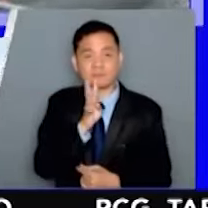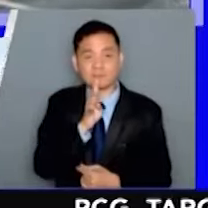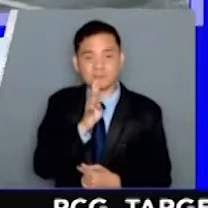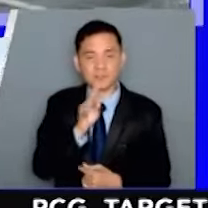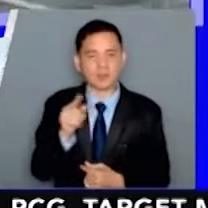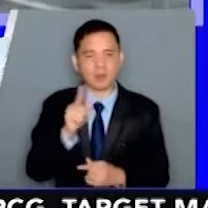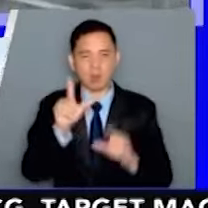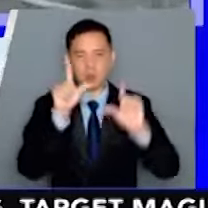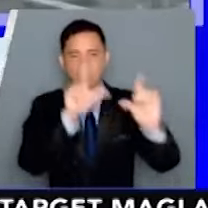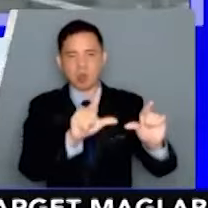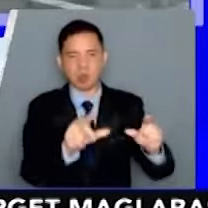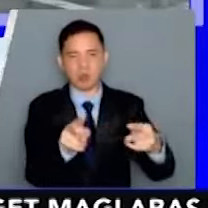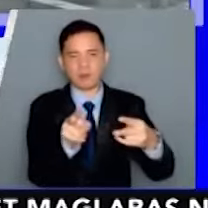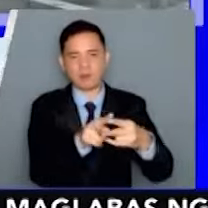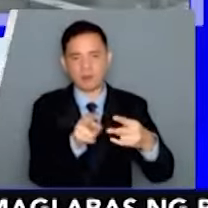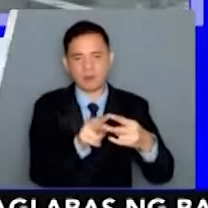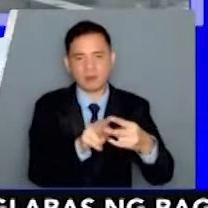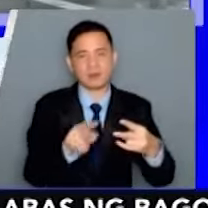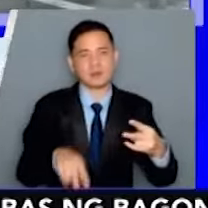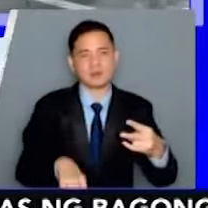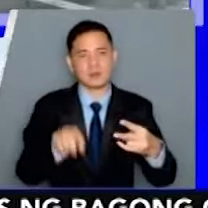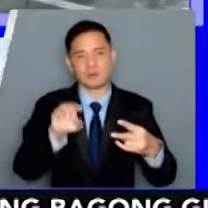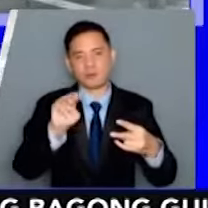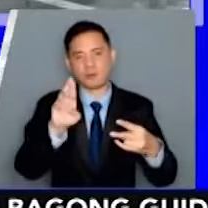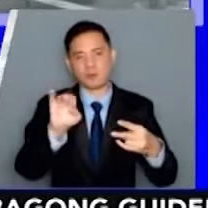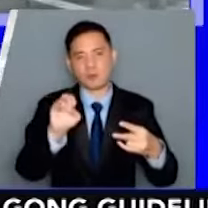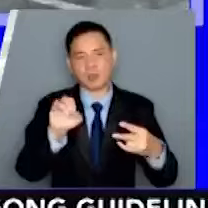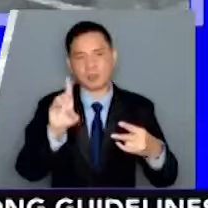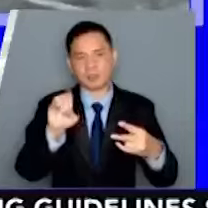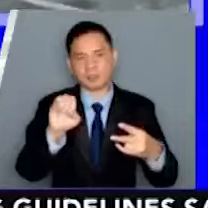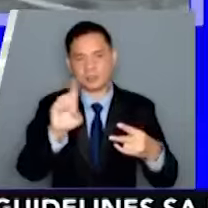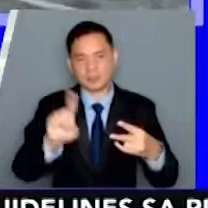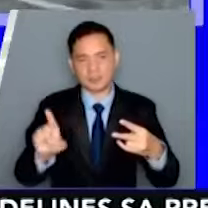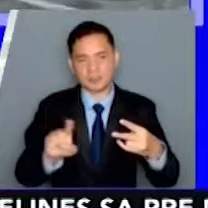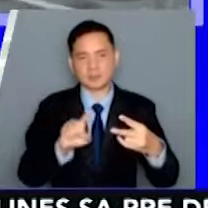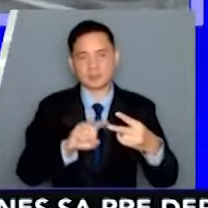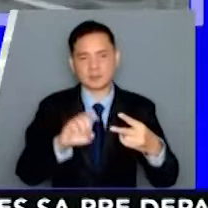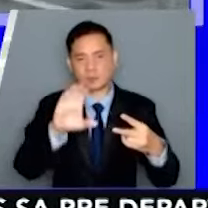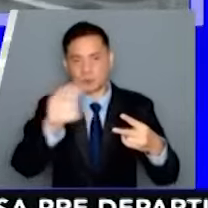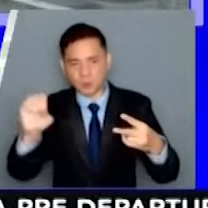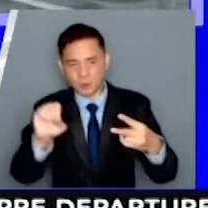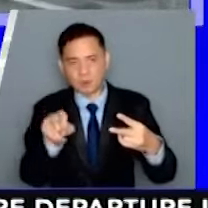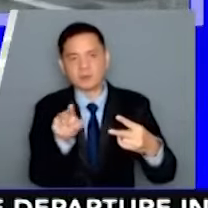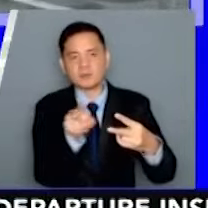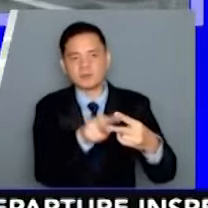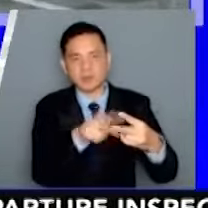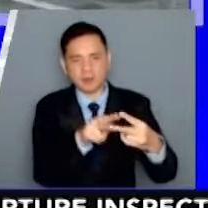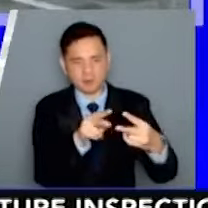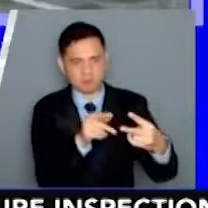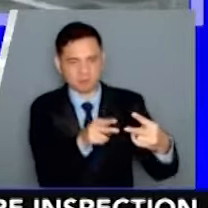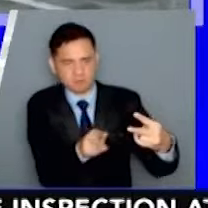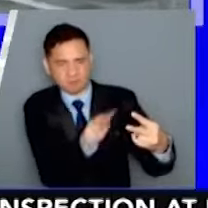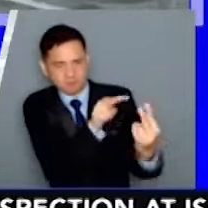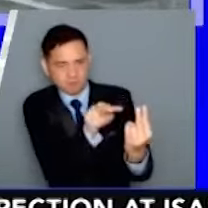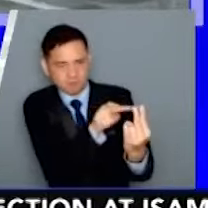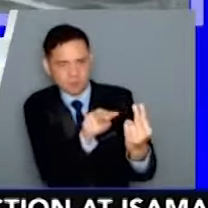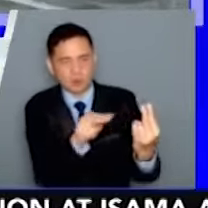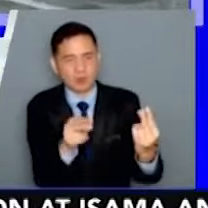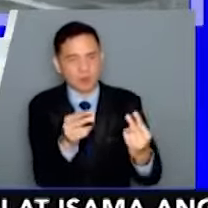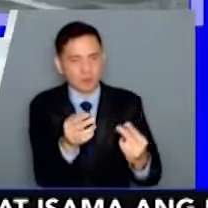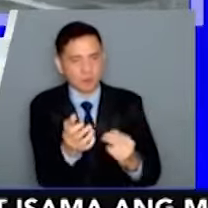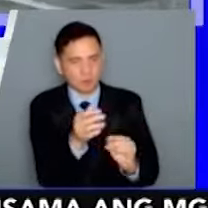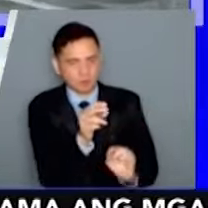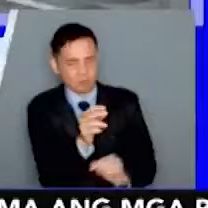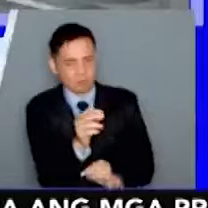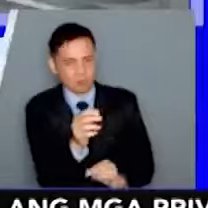Committee Chairman Zaldico. Ang budget ng Pilipinas ay hawak lang ng dalawang tao. Hawak lang siya ni Congressman